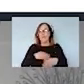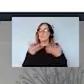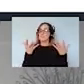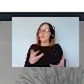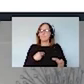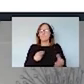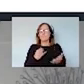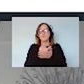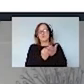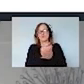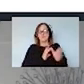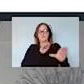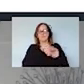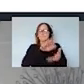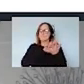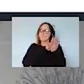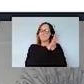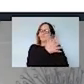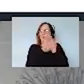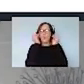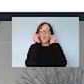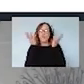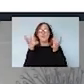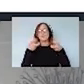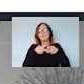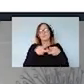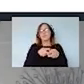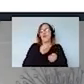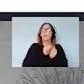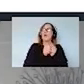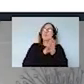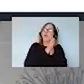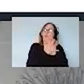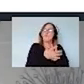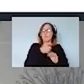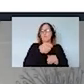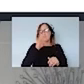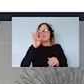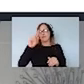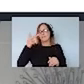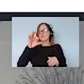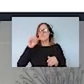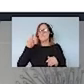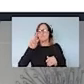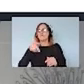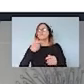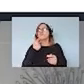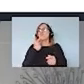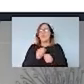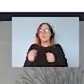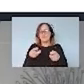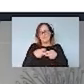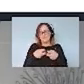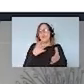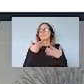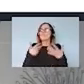chciałby przejść taką transformację cyfrową, albo dowiedzieć się, czym jest transformacja cyfrowa, albo po prostu poznać fajne